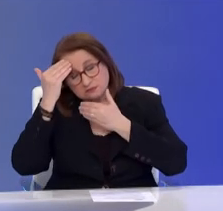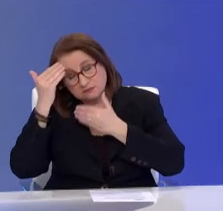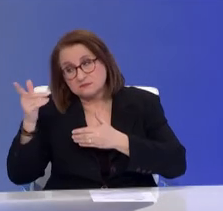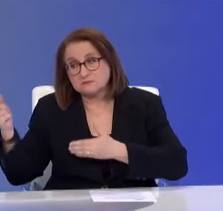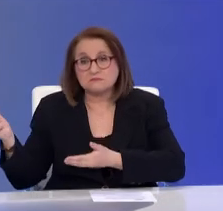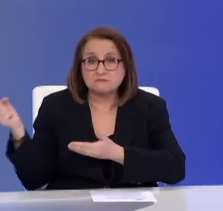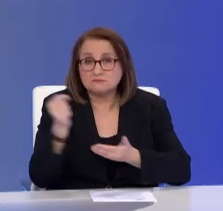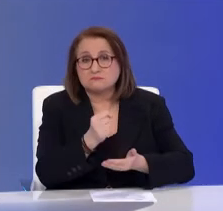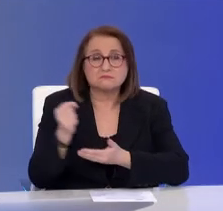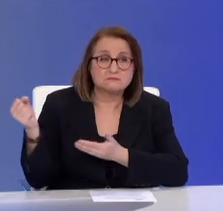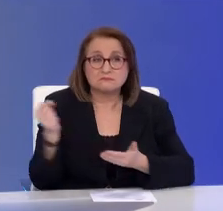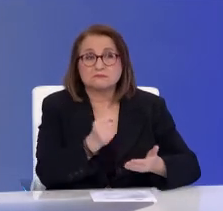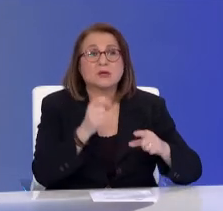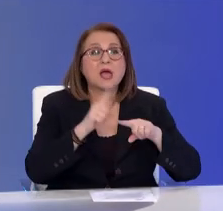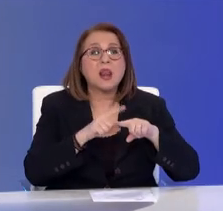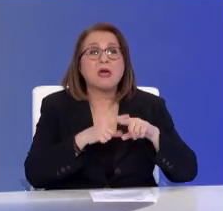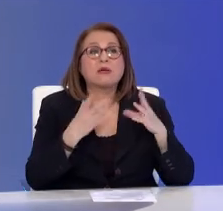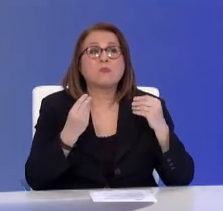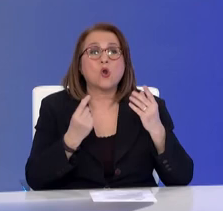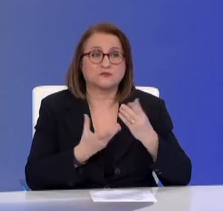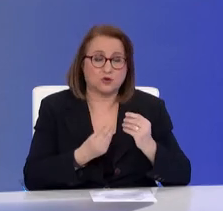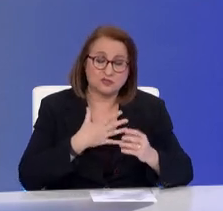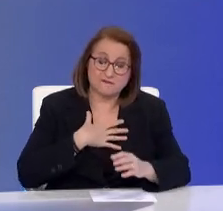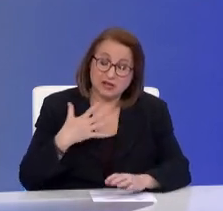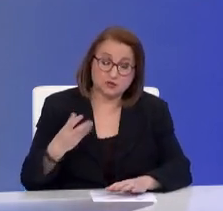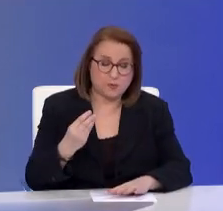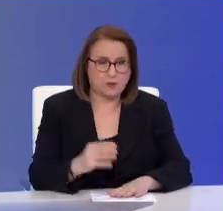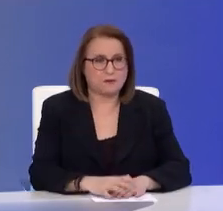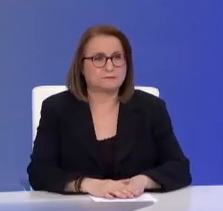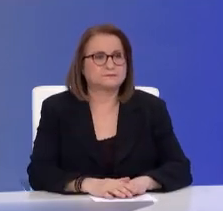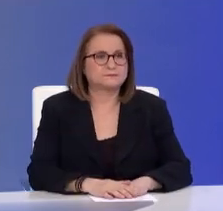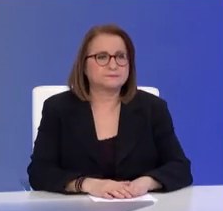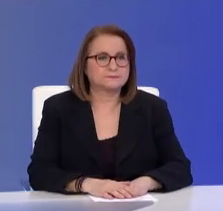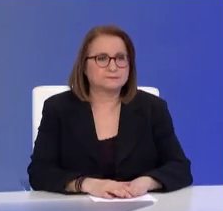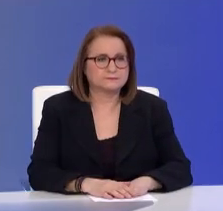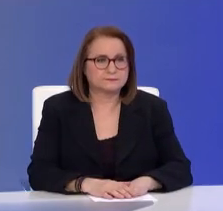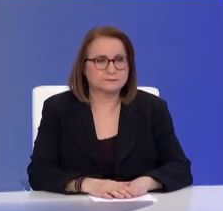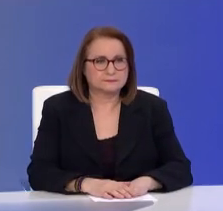προσφορά του στη χώρα μας. Σας ευχαριστούμε πάρα πολύ.